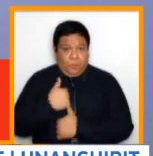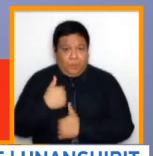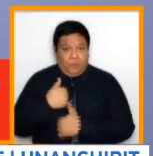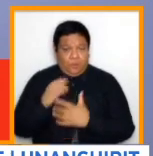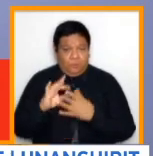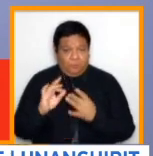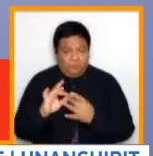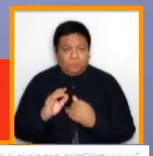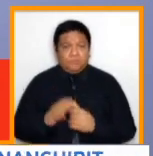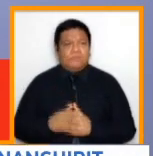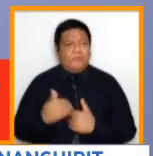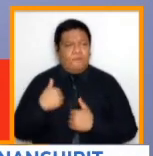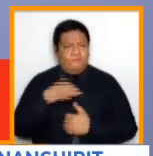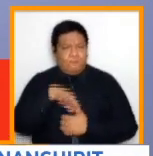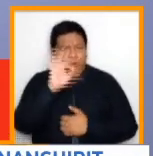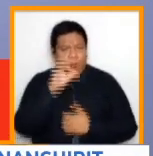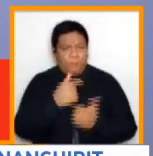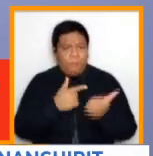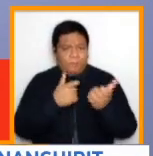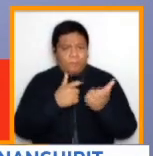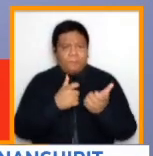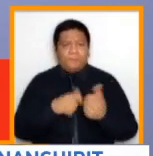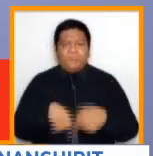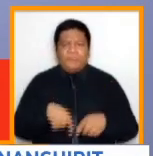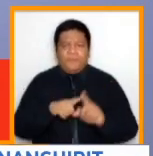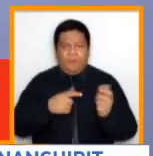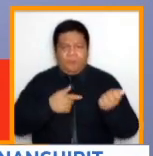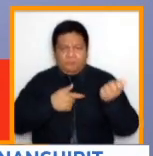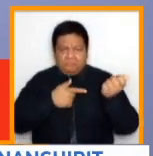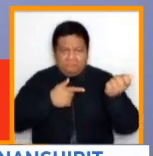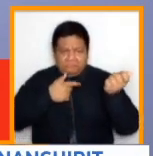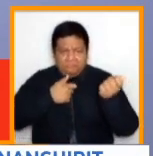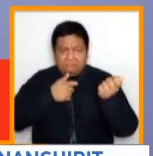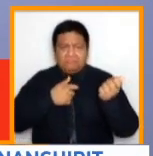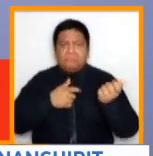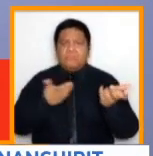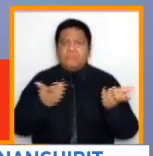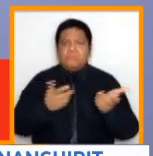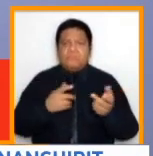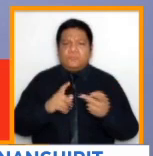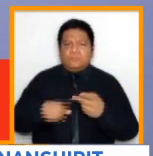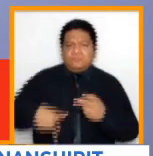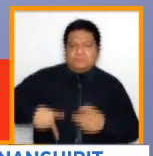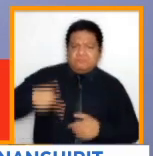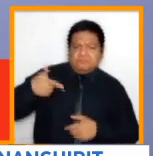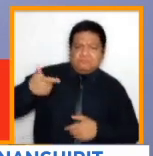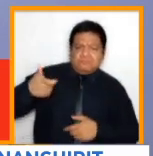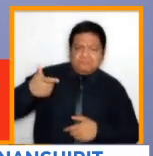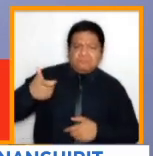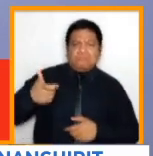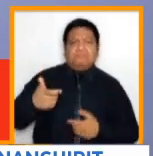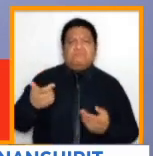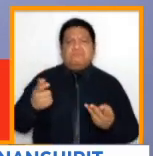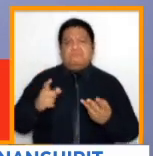no? Isang AK-47, dalawang caliber 45 pistols, mayroong anti-personnel